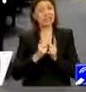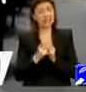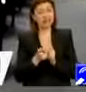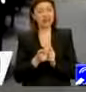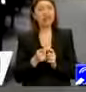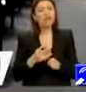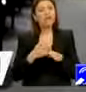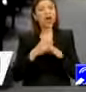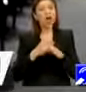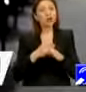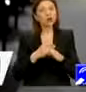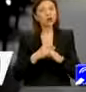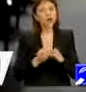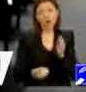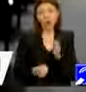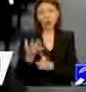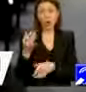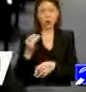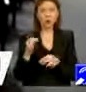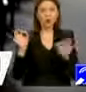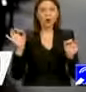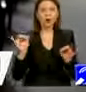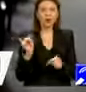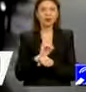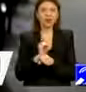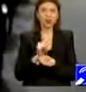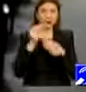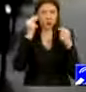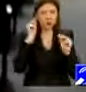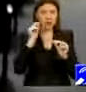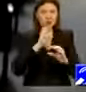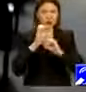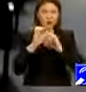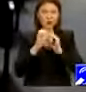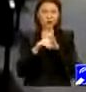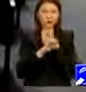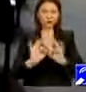dar va asigura predarea mandatului către noul management, se arată în comunicatul oficial.